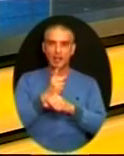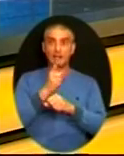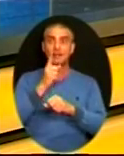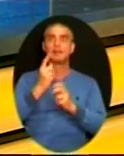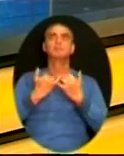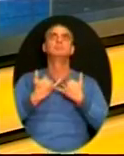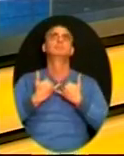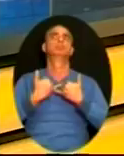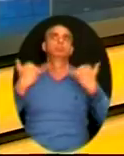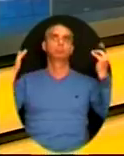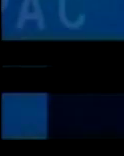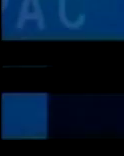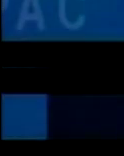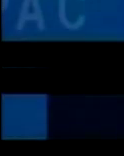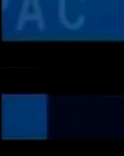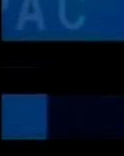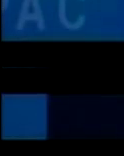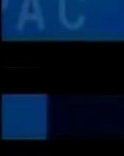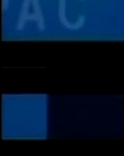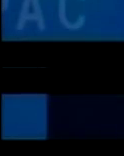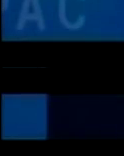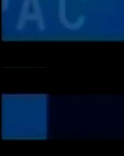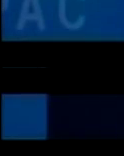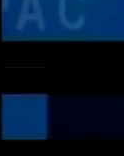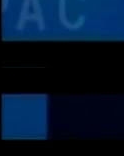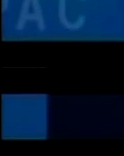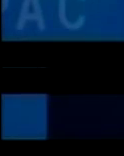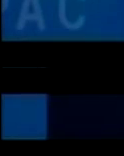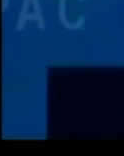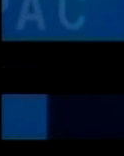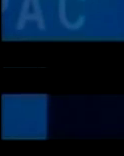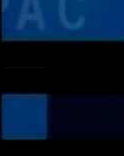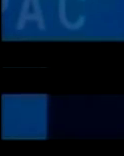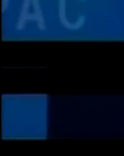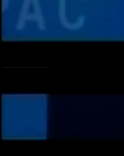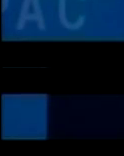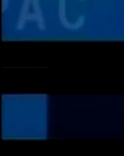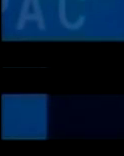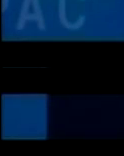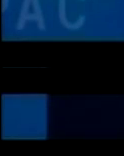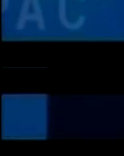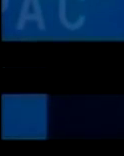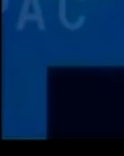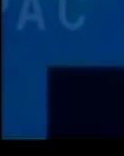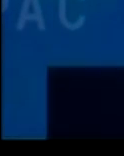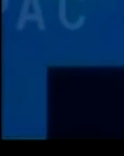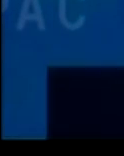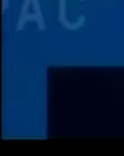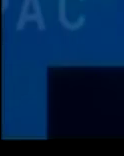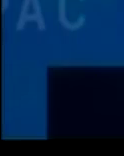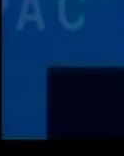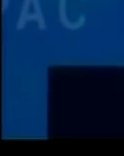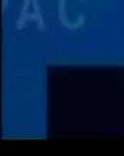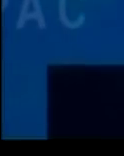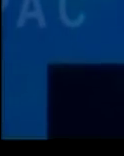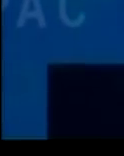הם פורחים. I don't want to stand behind this podium. Is it okay?